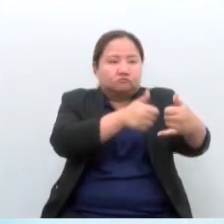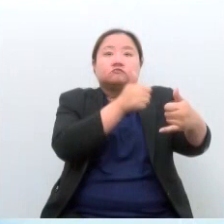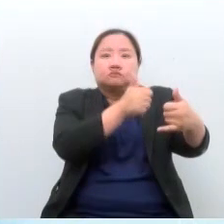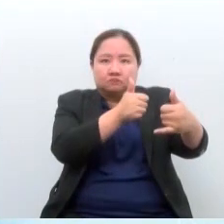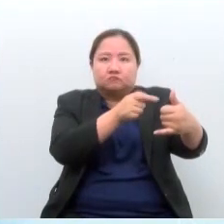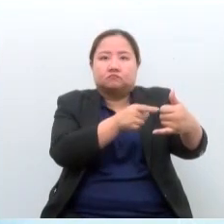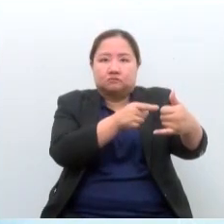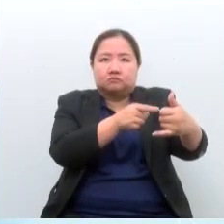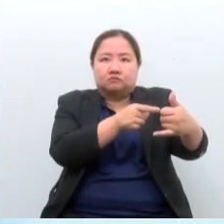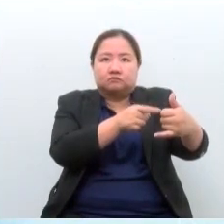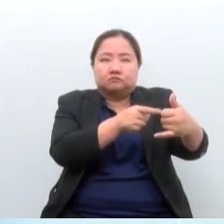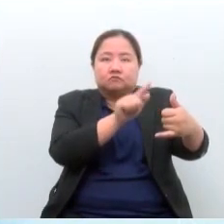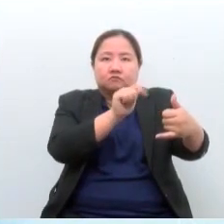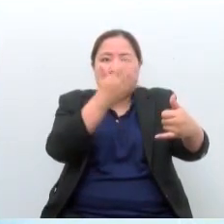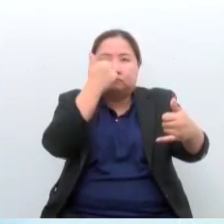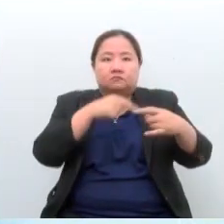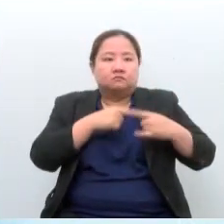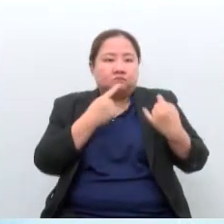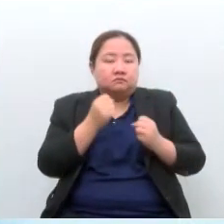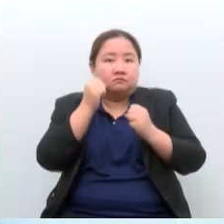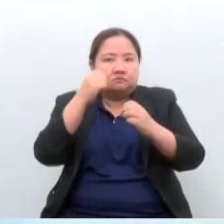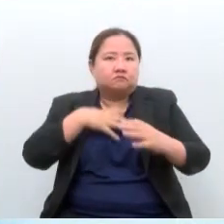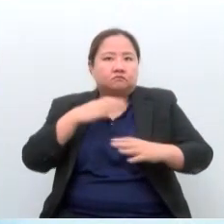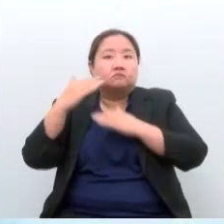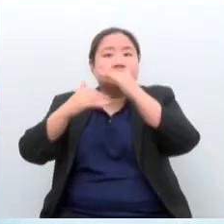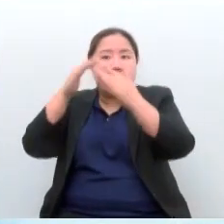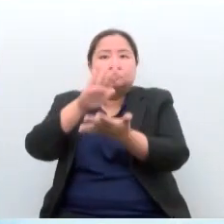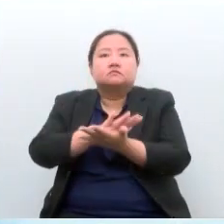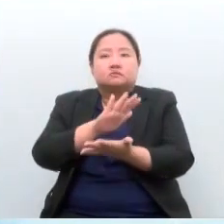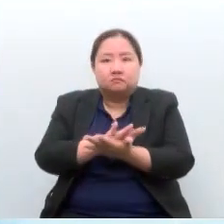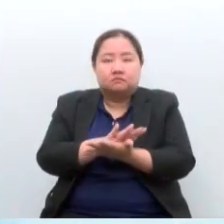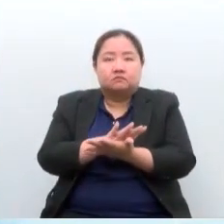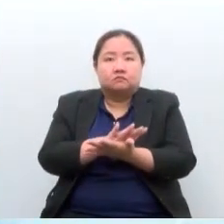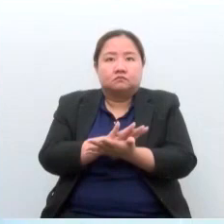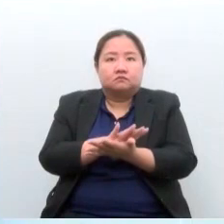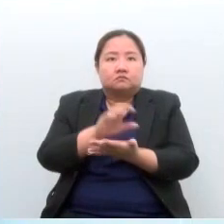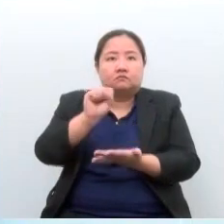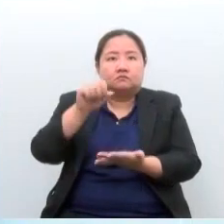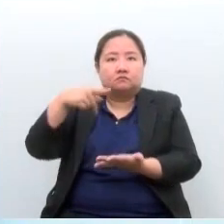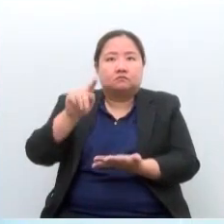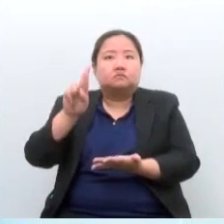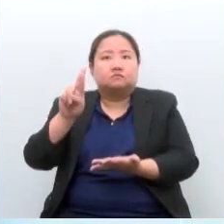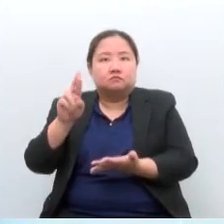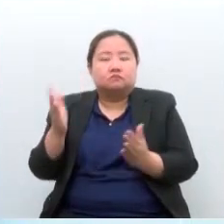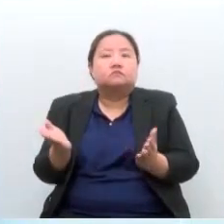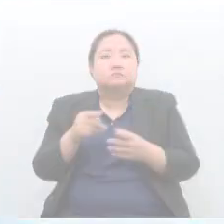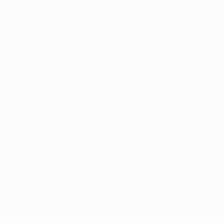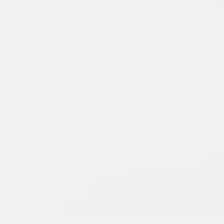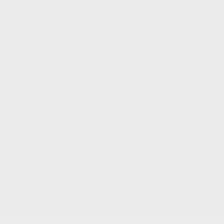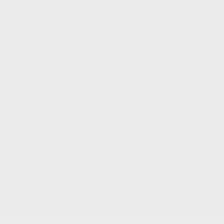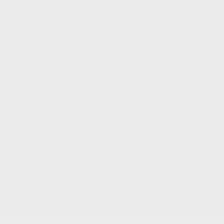เป็นตัวตั้งเนี่ยเราก็จะมีกำลังใจในการที่จะพัฒนาโรงเรียนนะครับในส่วนของของสปรก็คงจะจะเสริมประมาณนี้ครับ